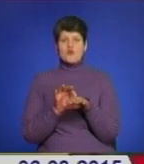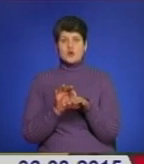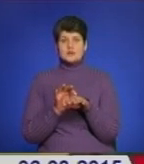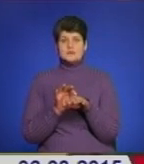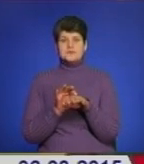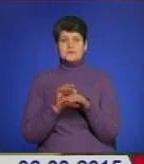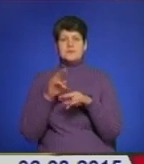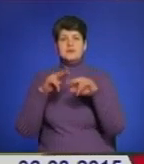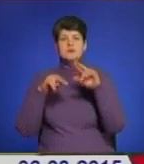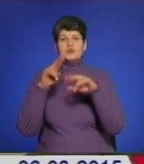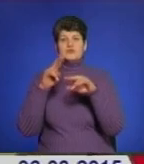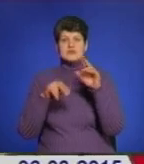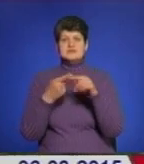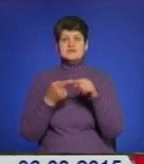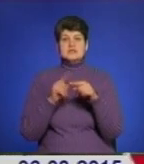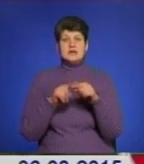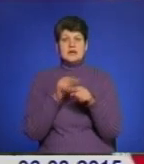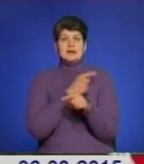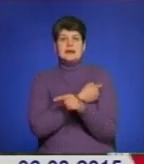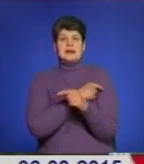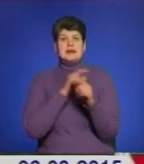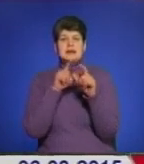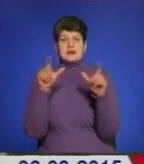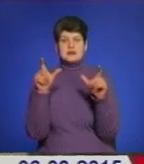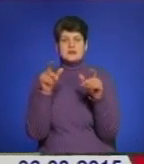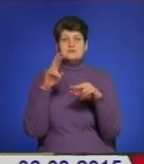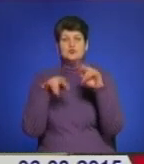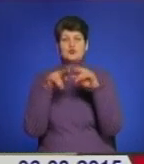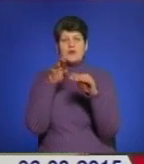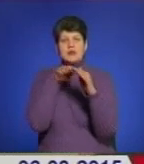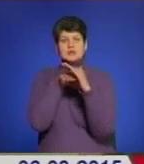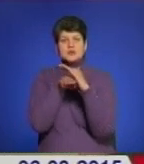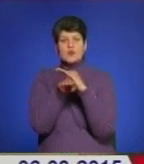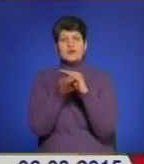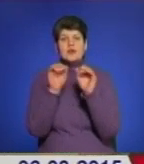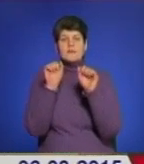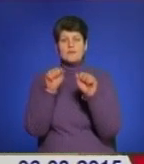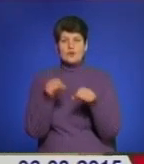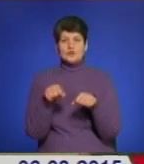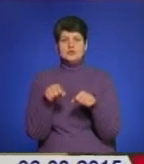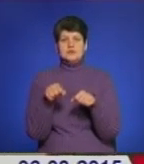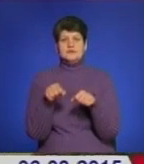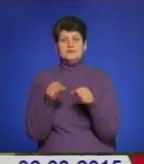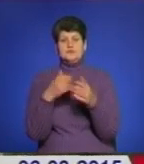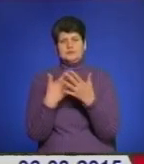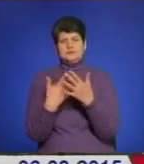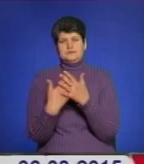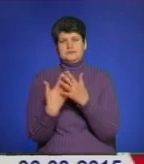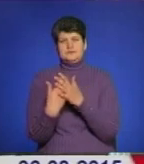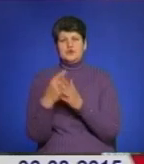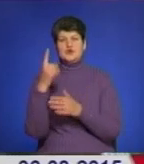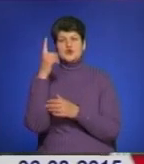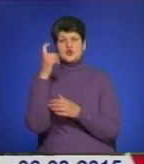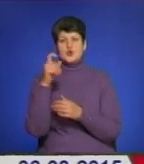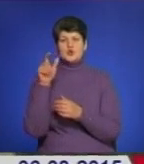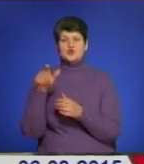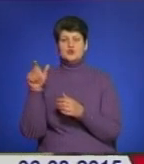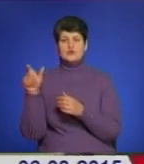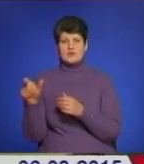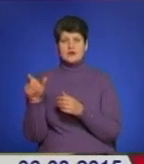при будівництві даної лікарні збудували сховище, яке може вмістити в міськістю до 100 чоловік,